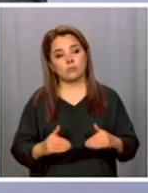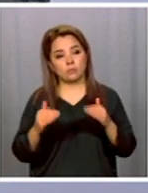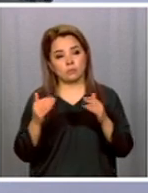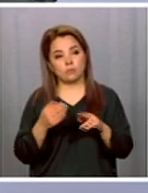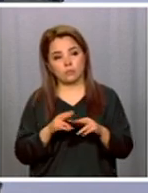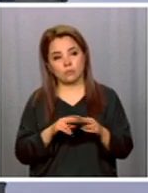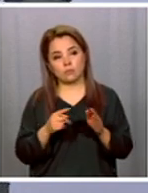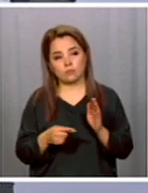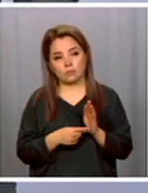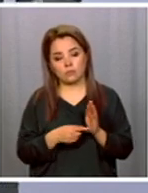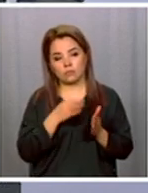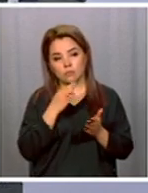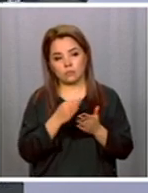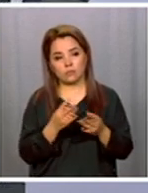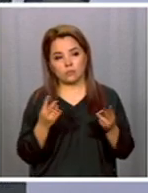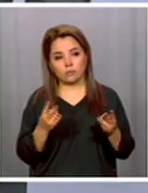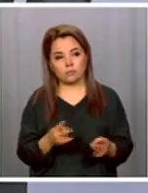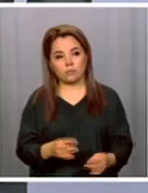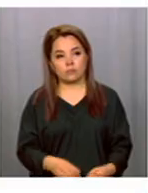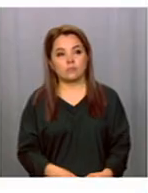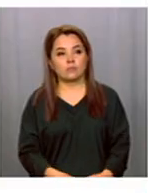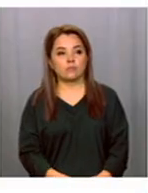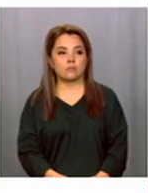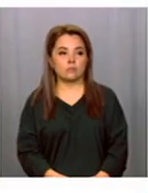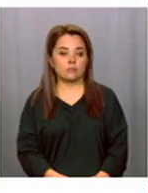берілген сұрақтарға жауап беріңіздер.